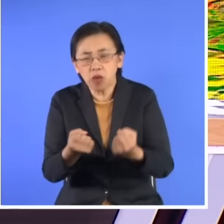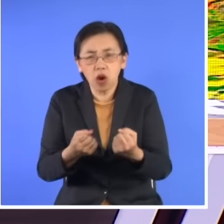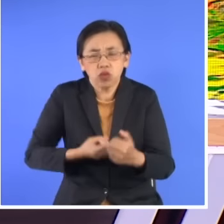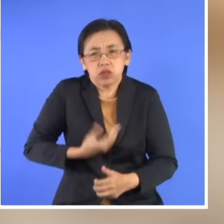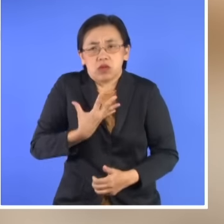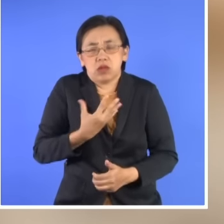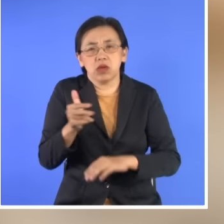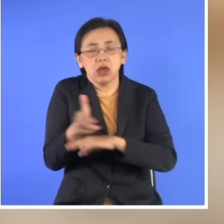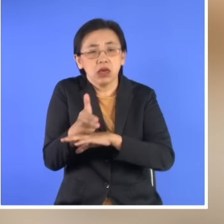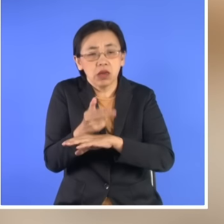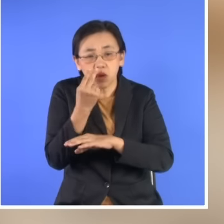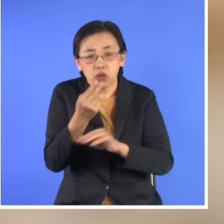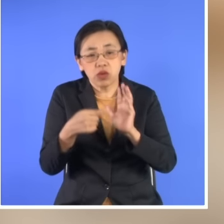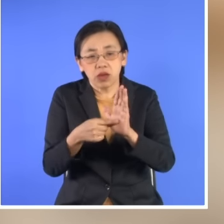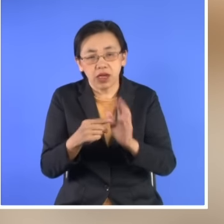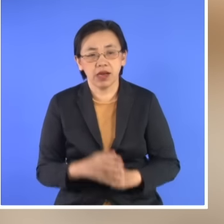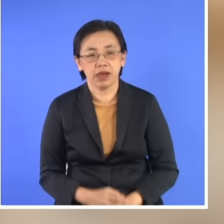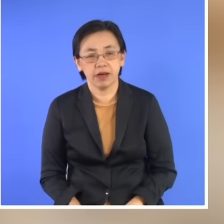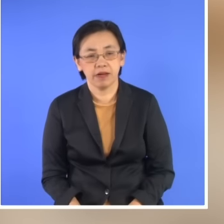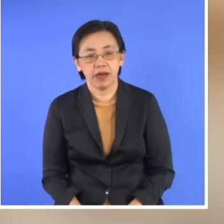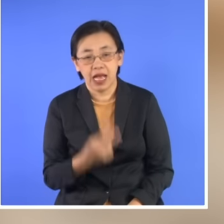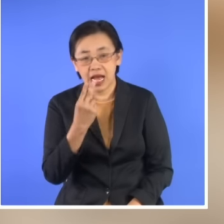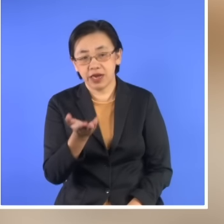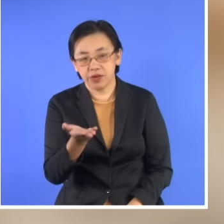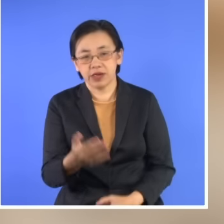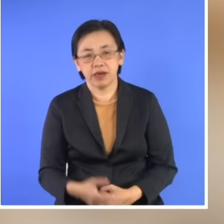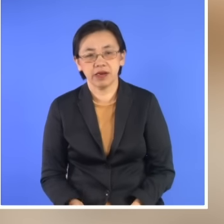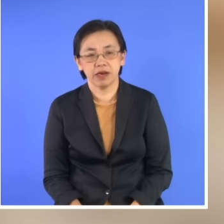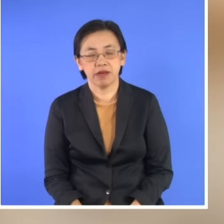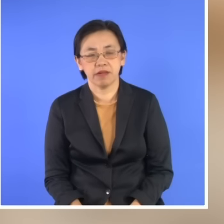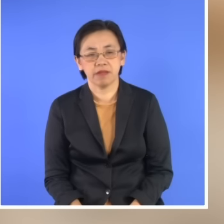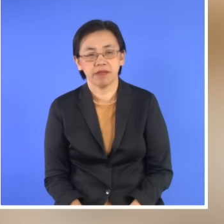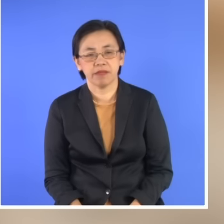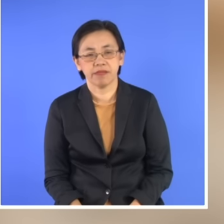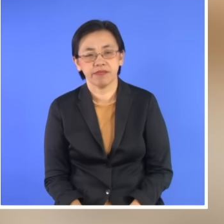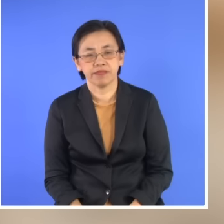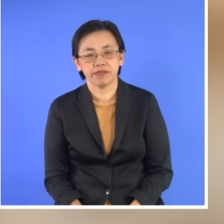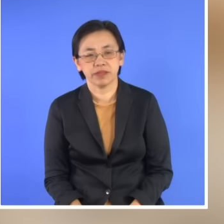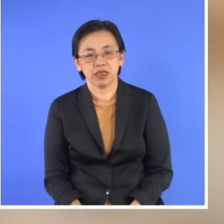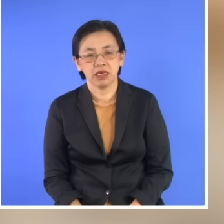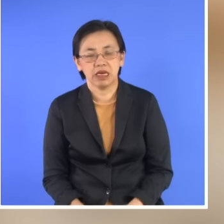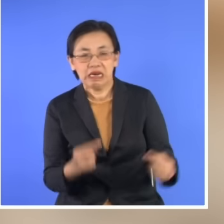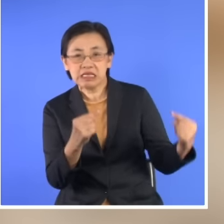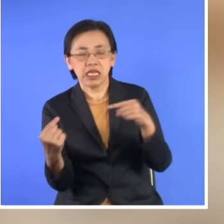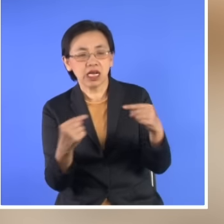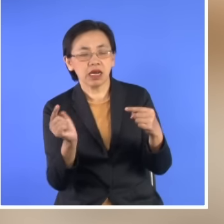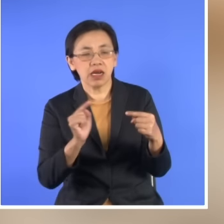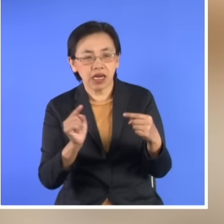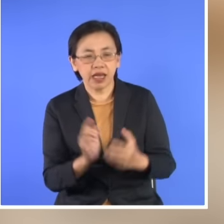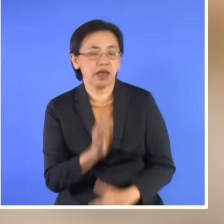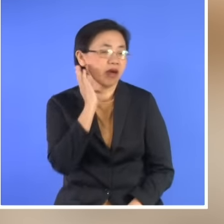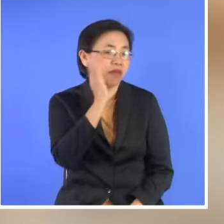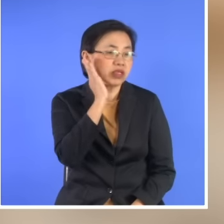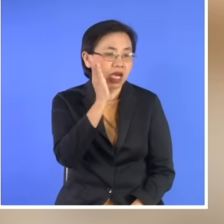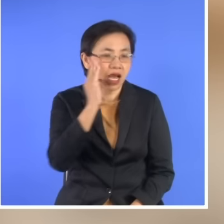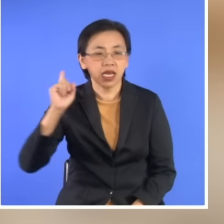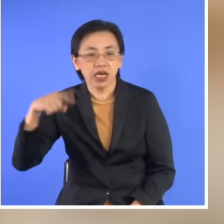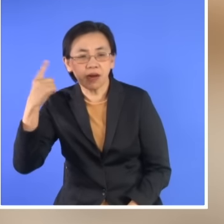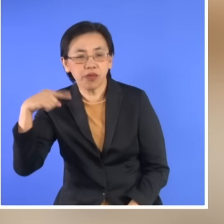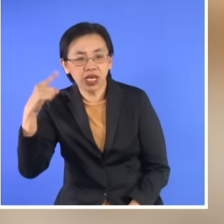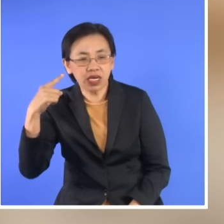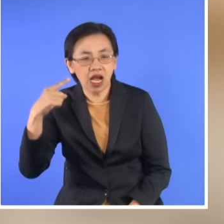คลิปเหตุการณ์ให้คุณผู้ชมได้ดูกันก่อนนี่ๆคลิปนี้นะคะจะเห็นว่ามีการต้อเถียงกันระหว่างชายหญิงเสร็จ